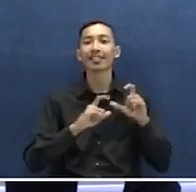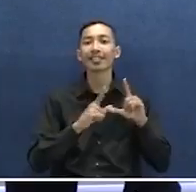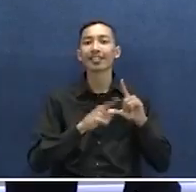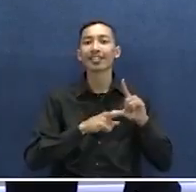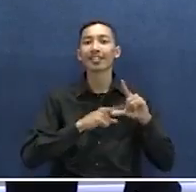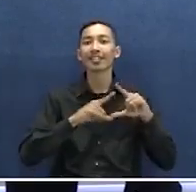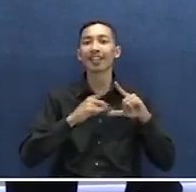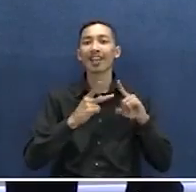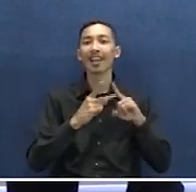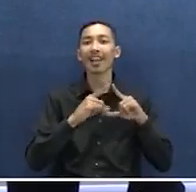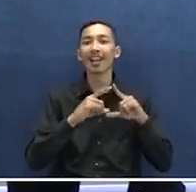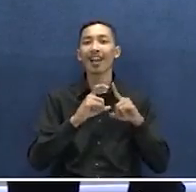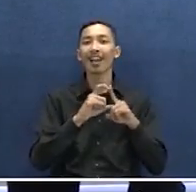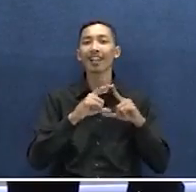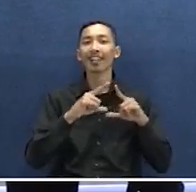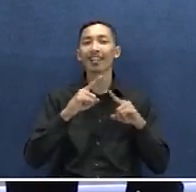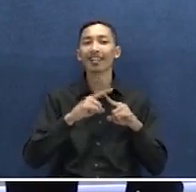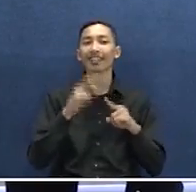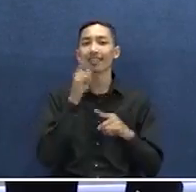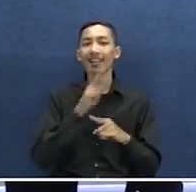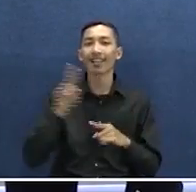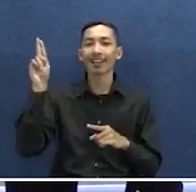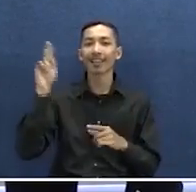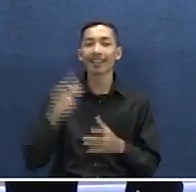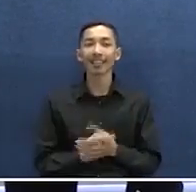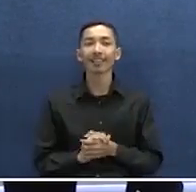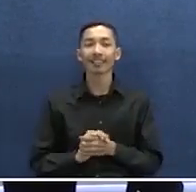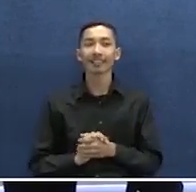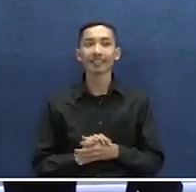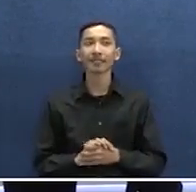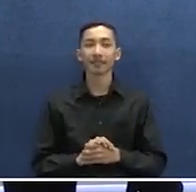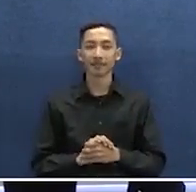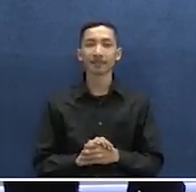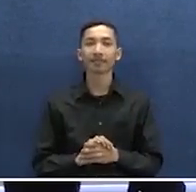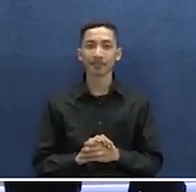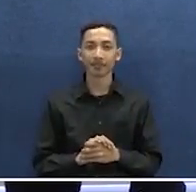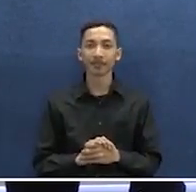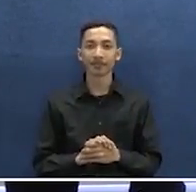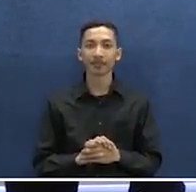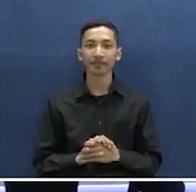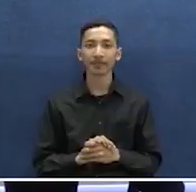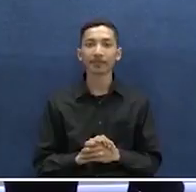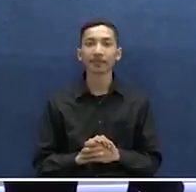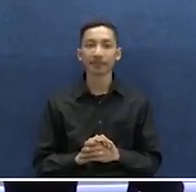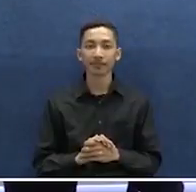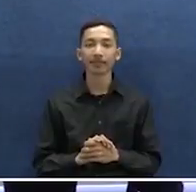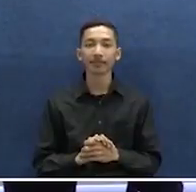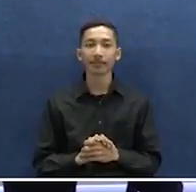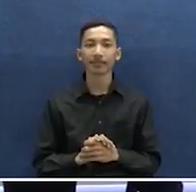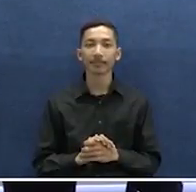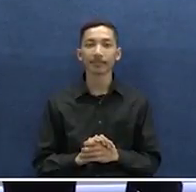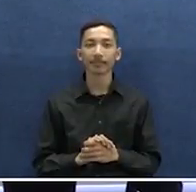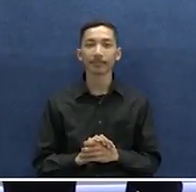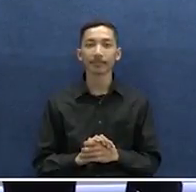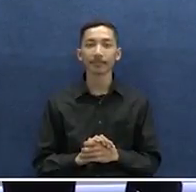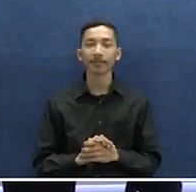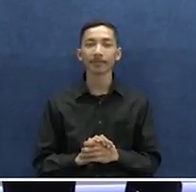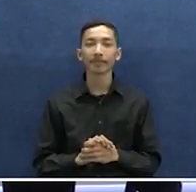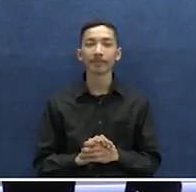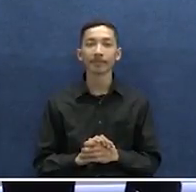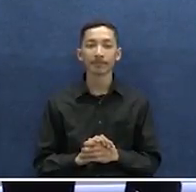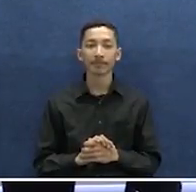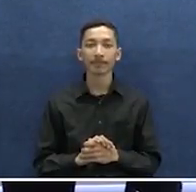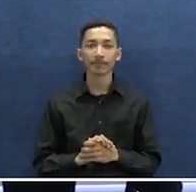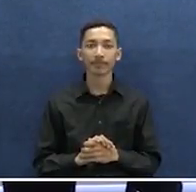ya karena itu hari ini tunggu untuk itu kalau buat Irfandi di kafe nih kalau aku